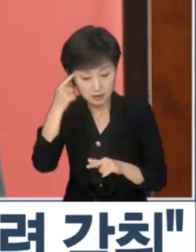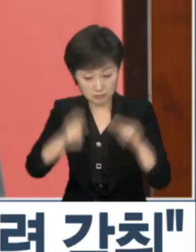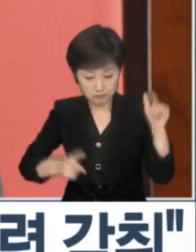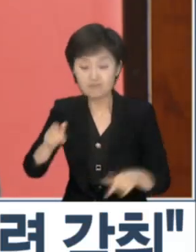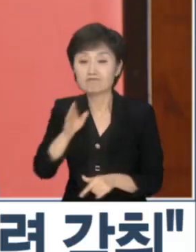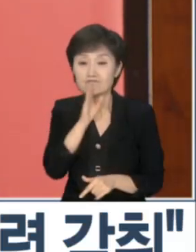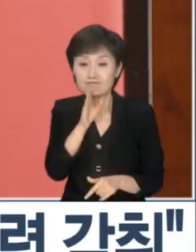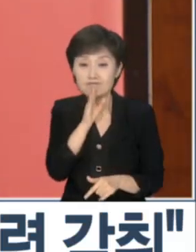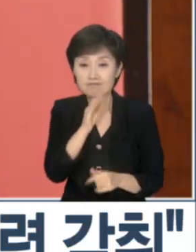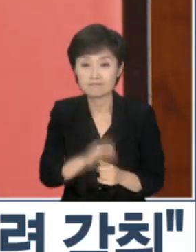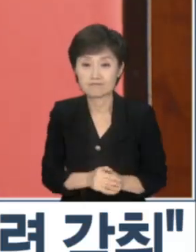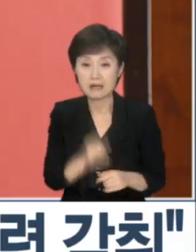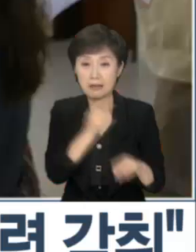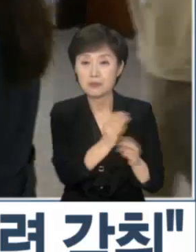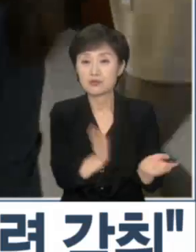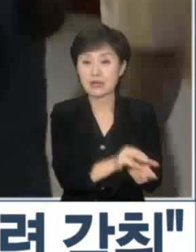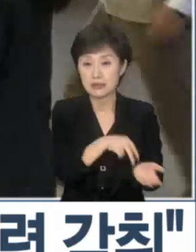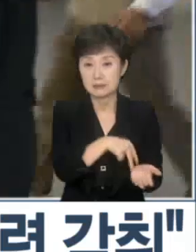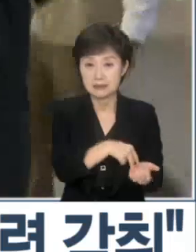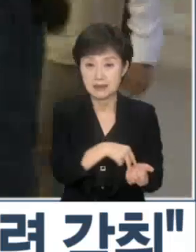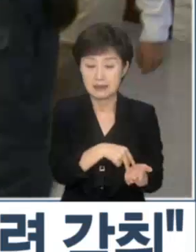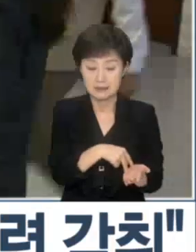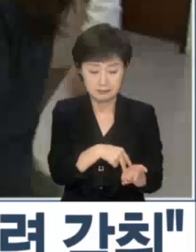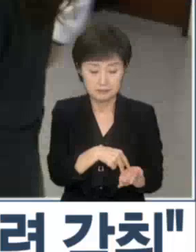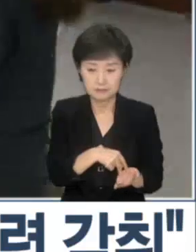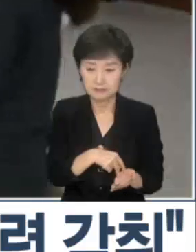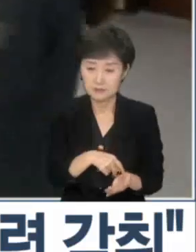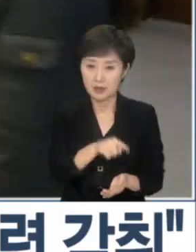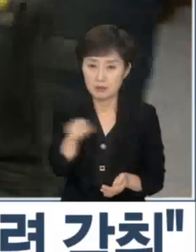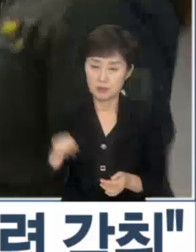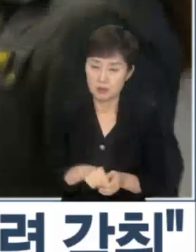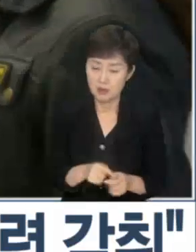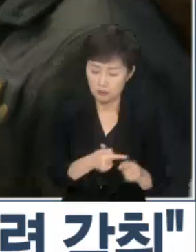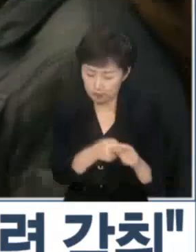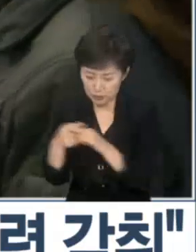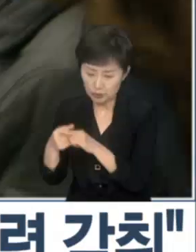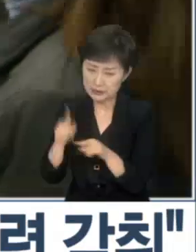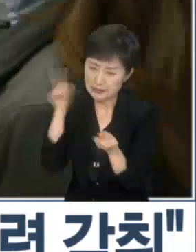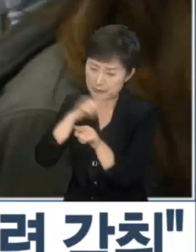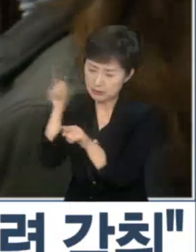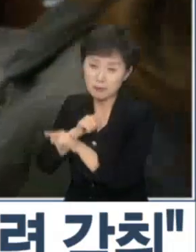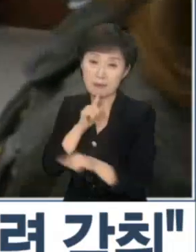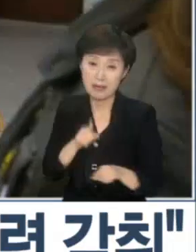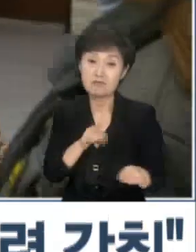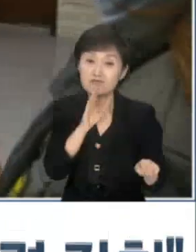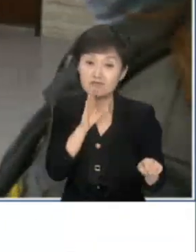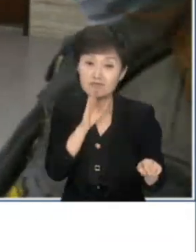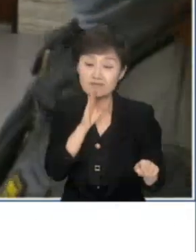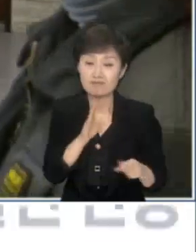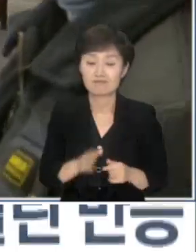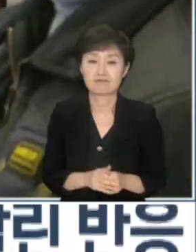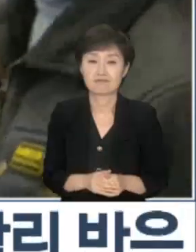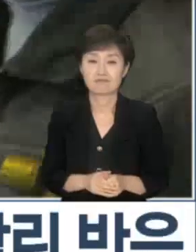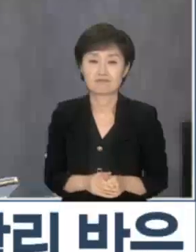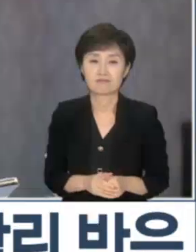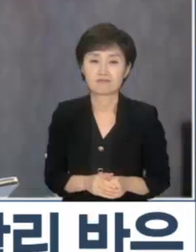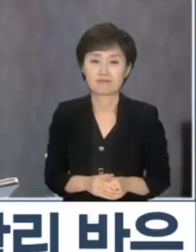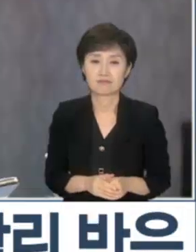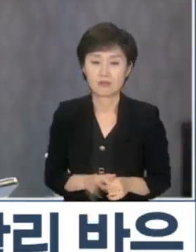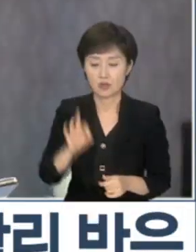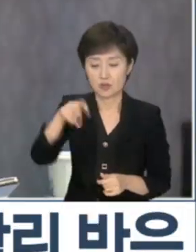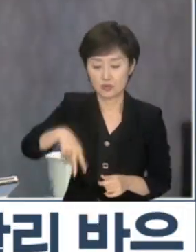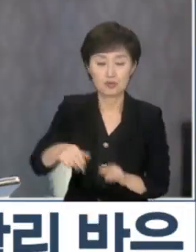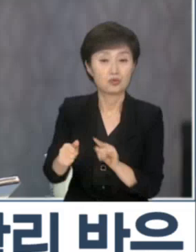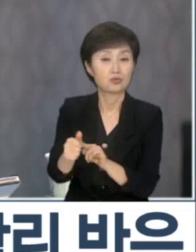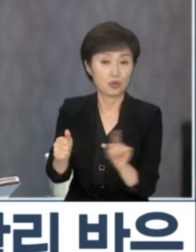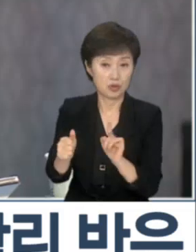뭐 민주당이다에서는 누구를 내세우던지간에 부정적으로 말씀을 하시겠죠 그럴 수밖에 없을 텐데 유인촌